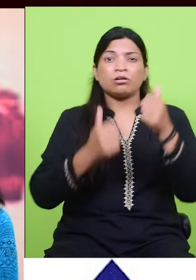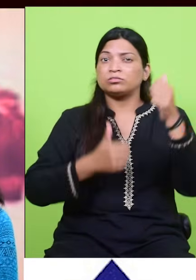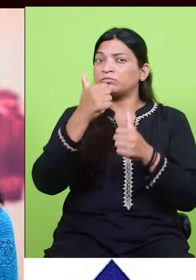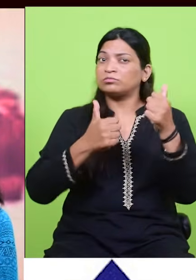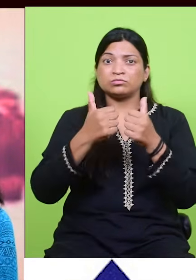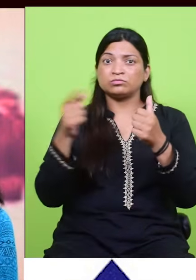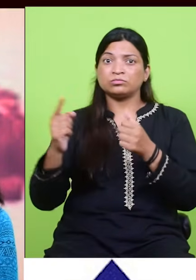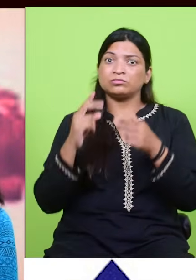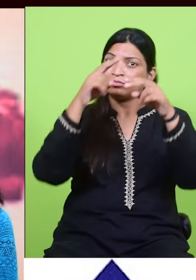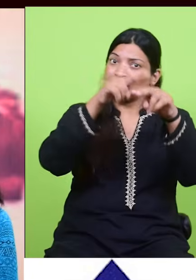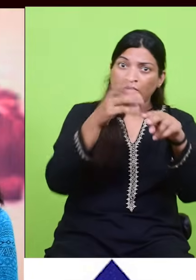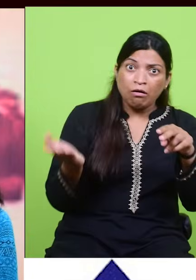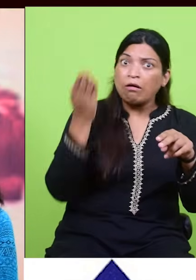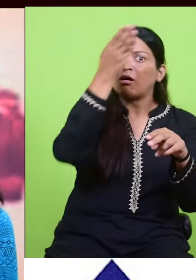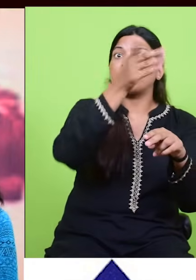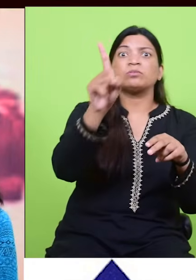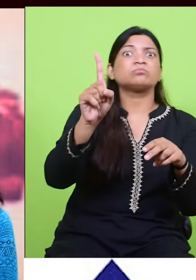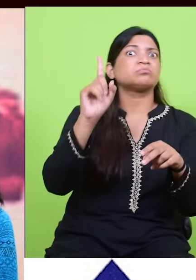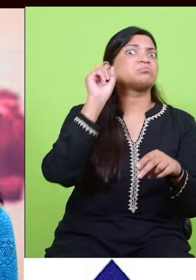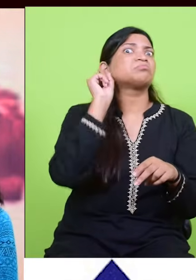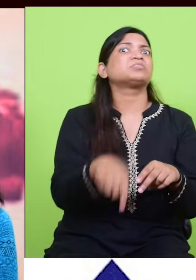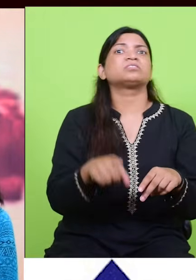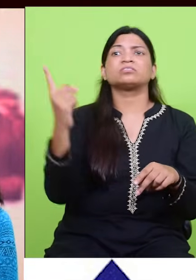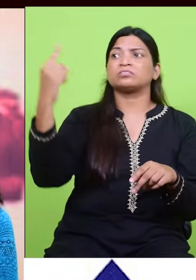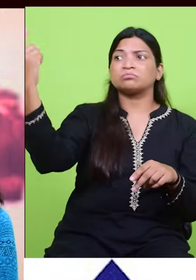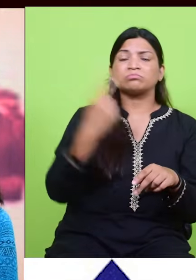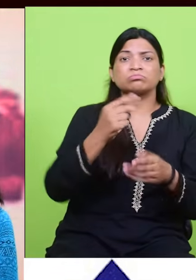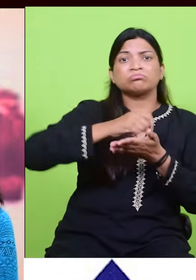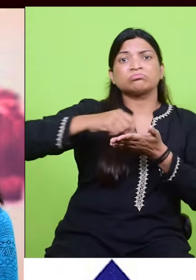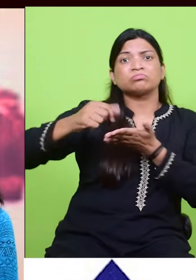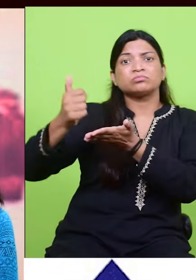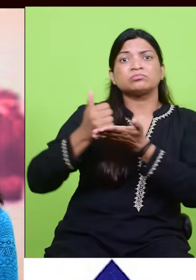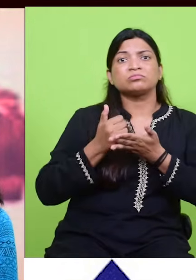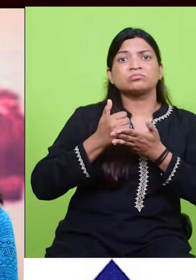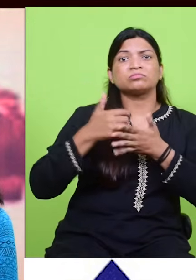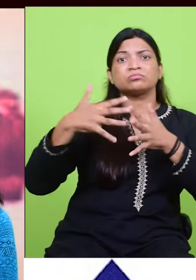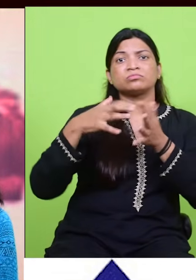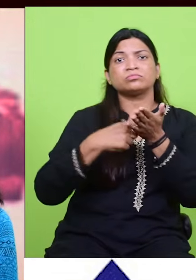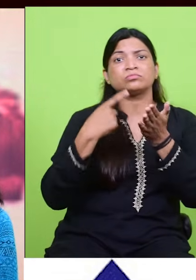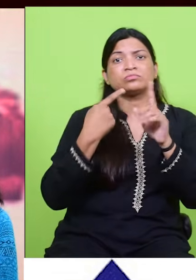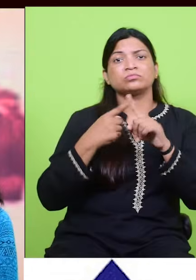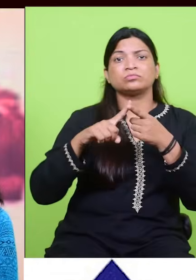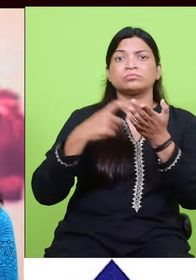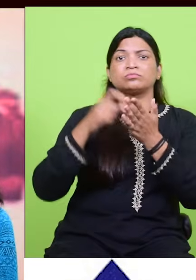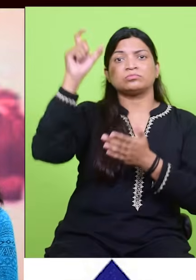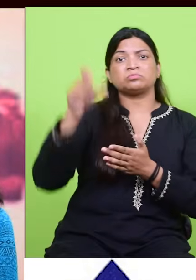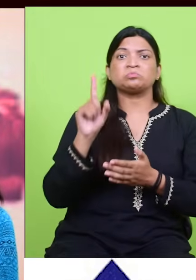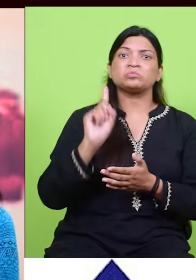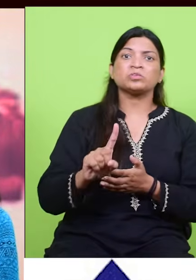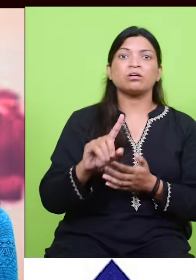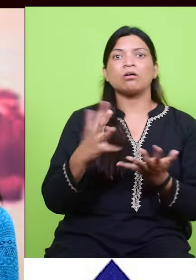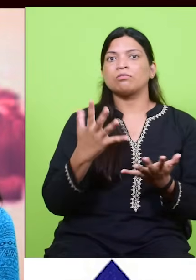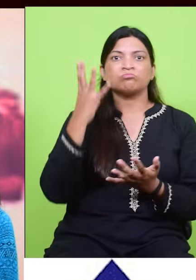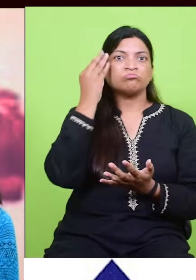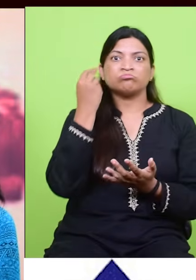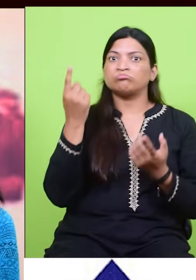हमने बड़ी मुश्किल से, सर ने इतनी मेहनत करके लिया। डेफ राइटर चाहिए था, नॉर्मल ब्लाइंड के लिए तो नॉर्मल व्यक्ति का राइटर